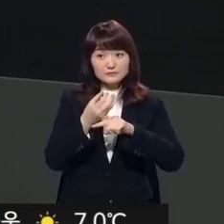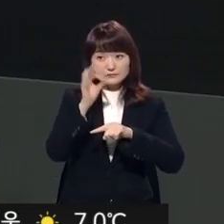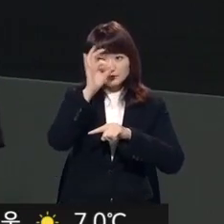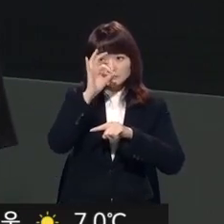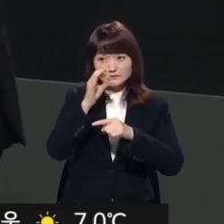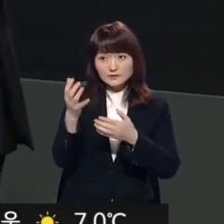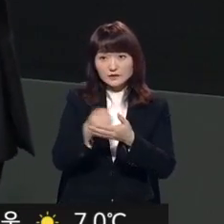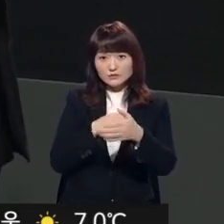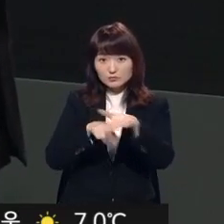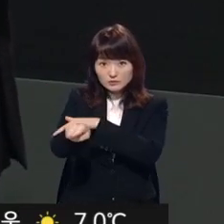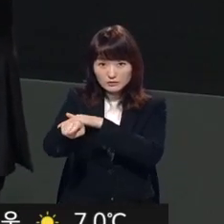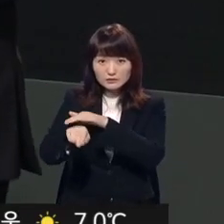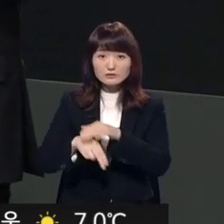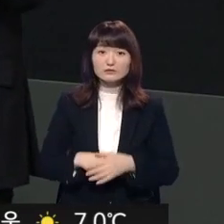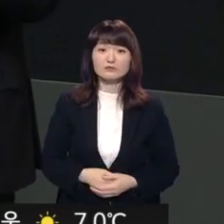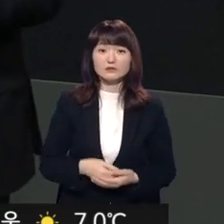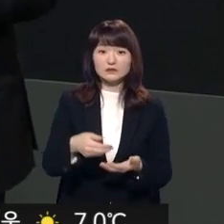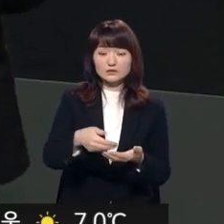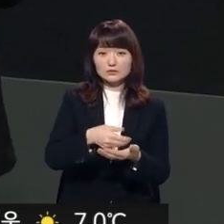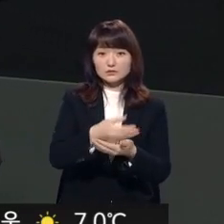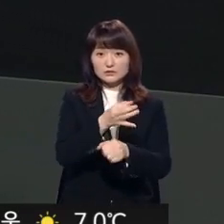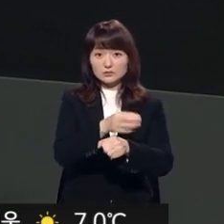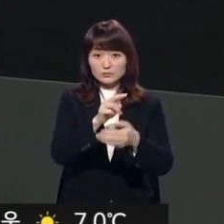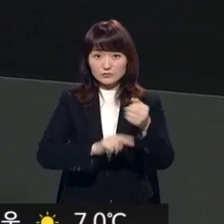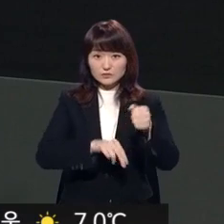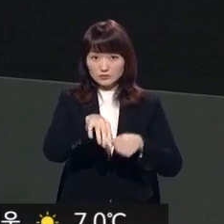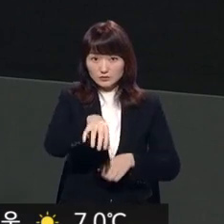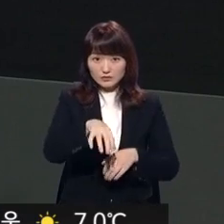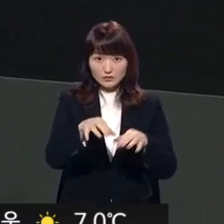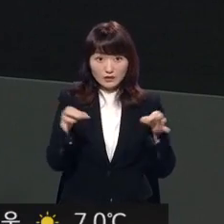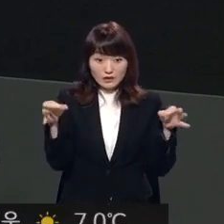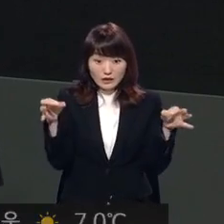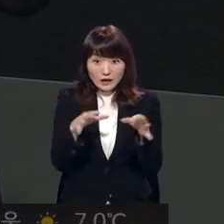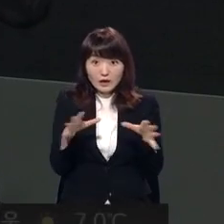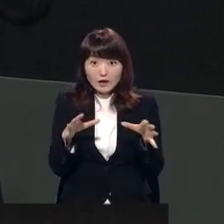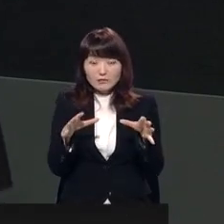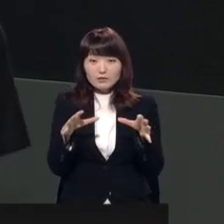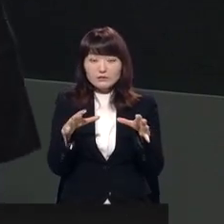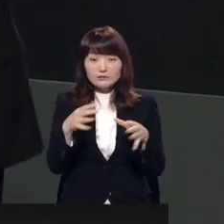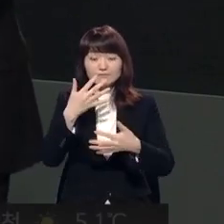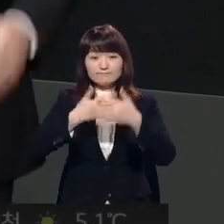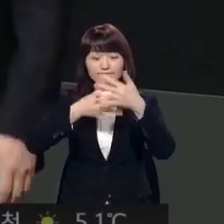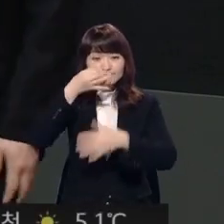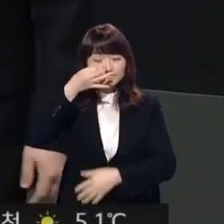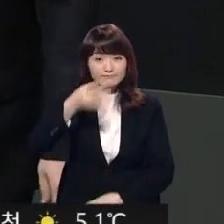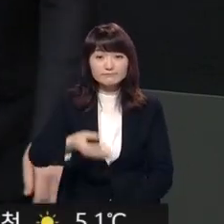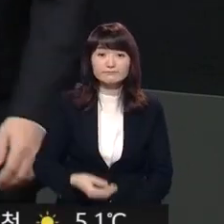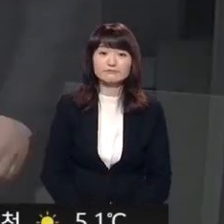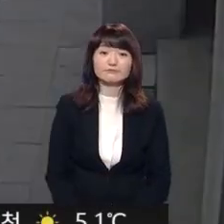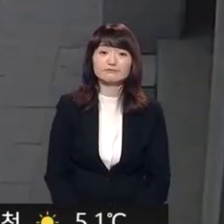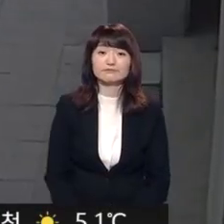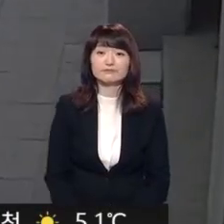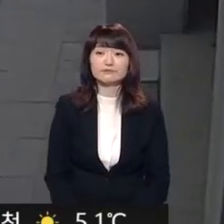금 돼지 같고 튀어라입니다 자 중고 거래 현장에서 순식간에 벌어진 일 영상으로 보시죠